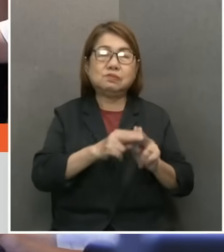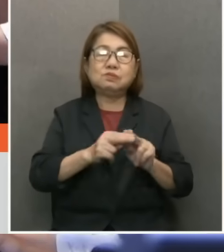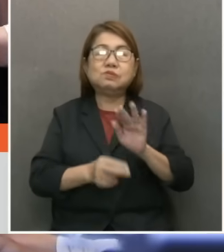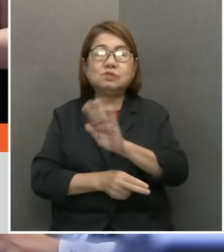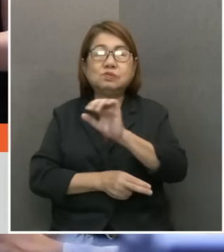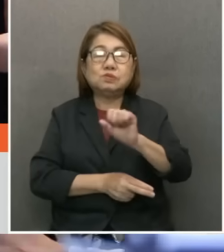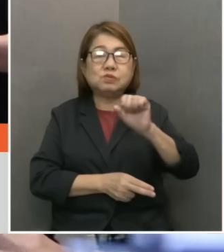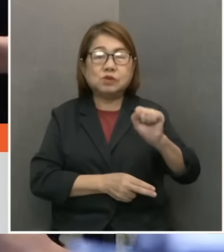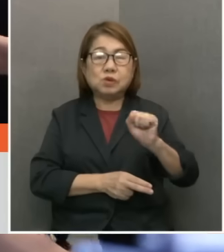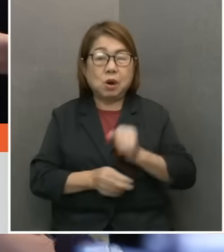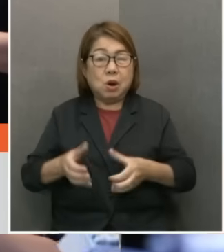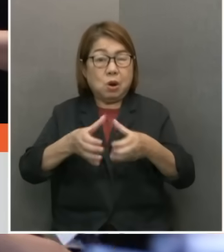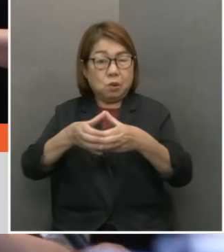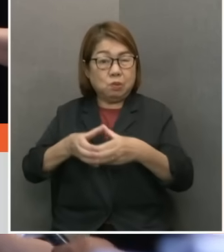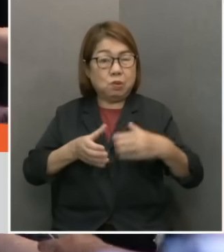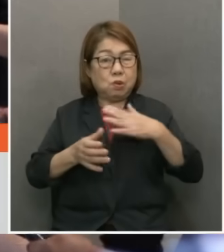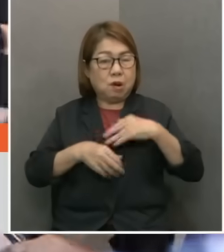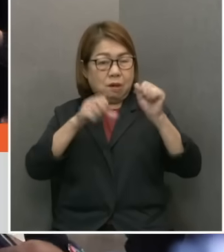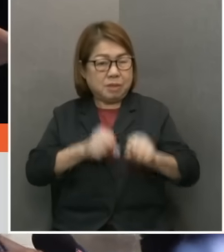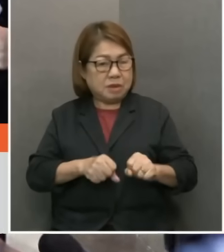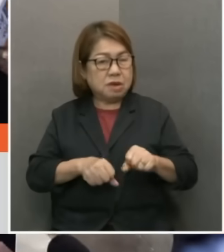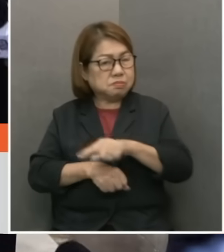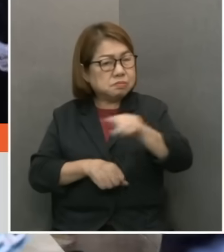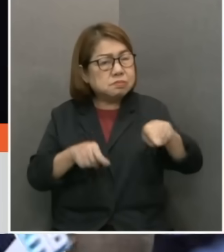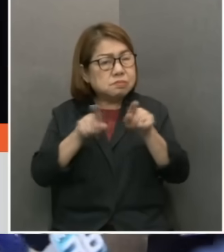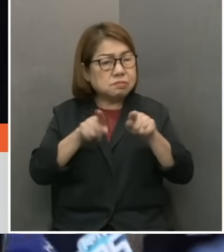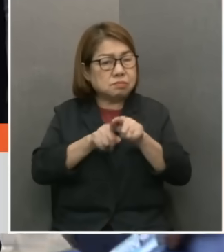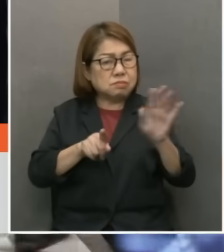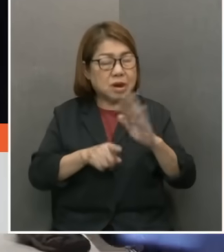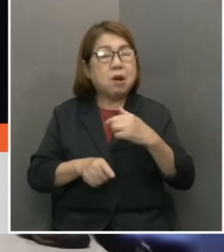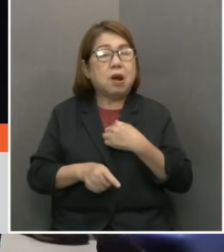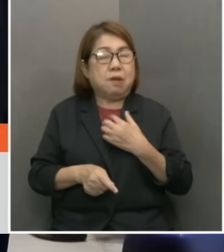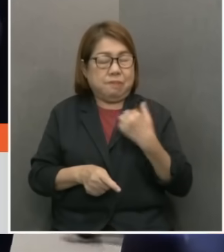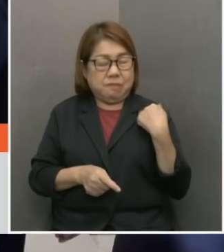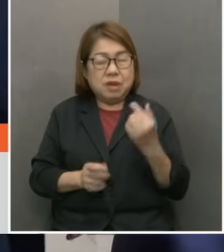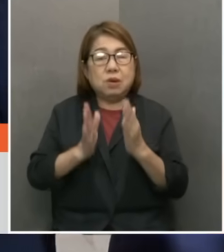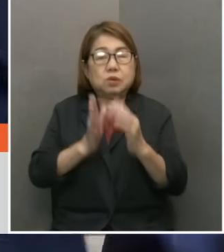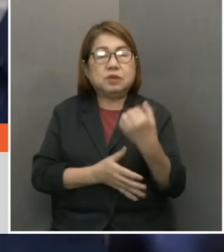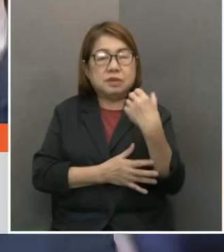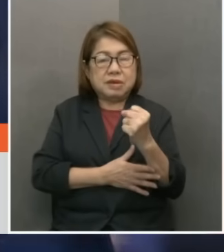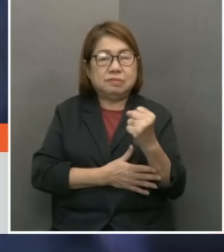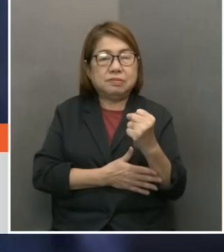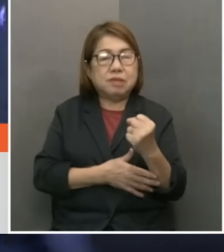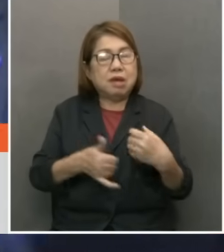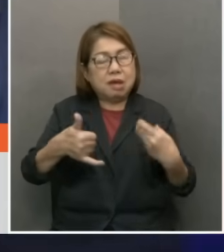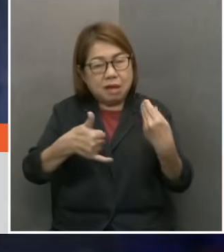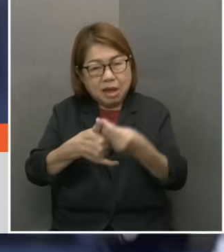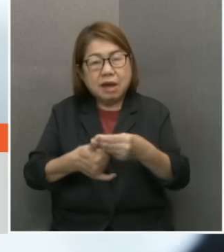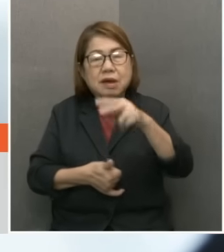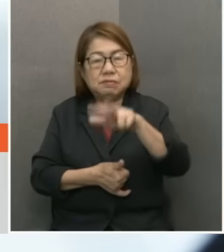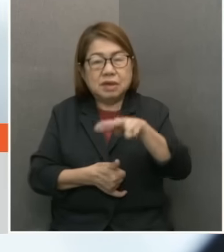มติพรรคได้แต่พรรคชาติไทยพัฒนา 10เสียงพร้อมที่จะสนับสนุนแคนดิเดตนายกรัฐมนตรีจากพรรค